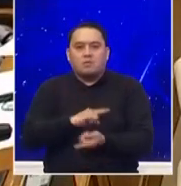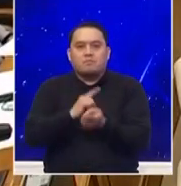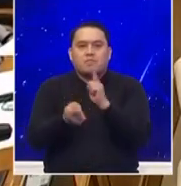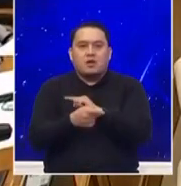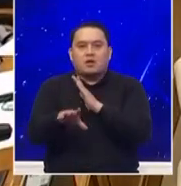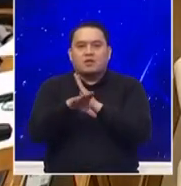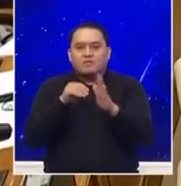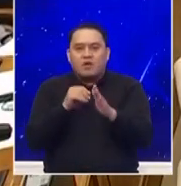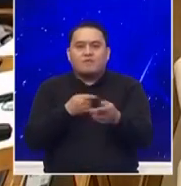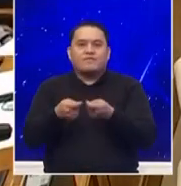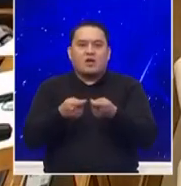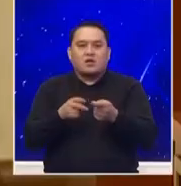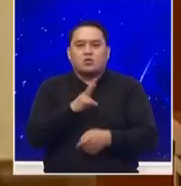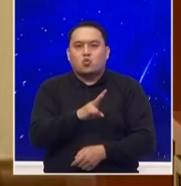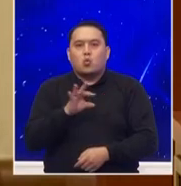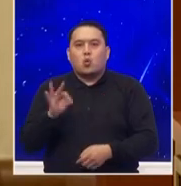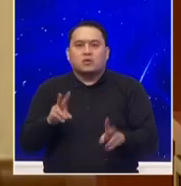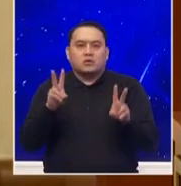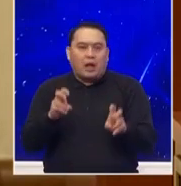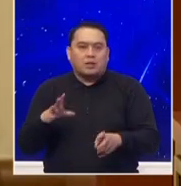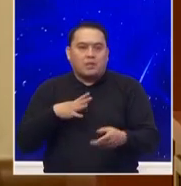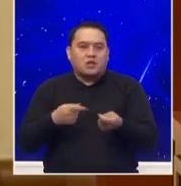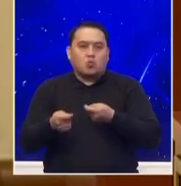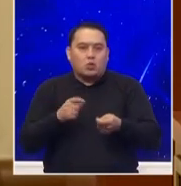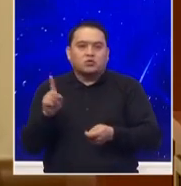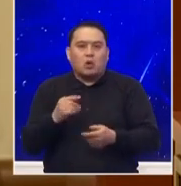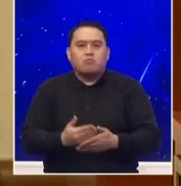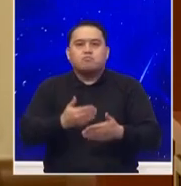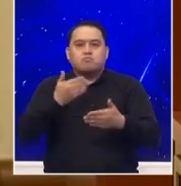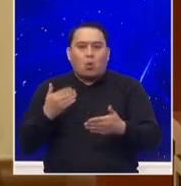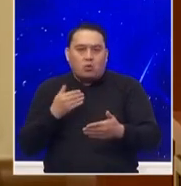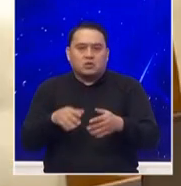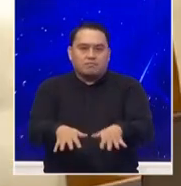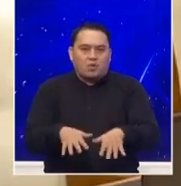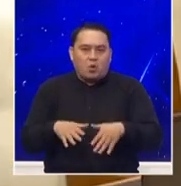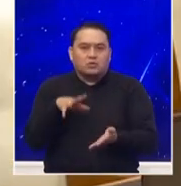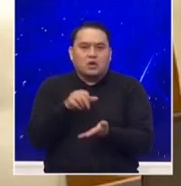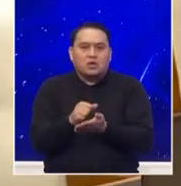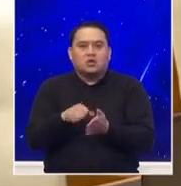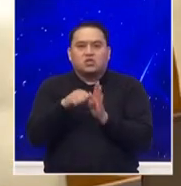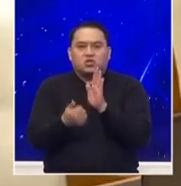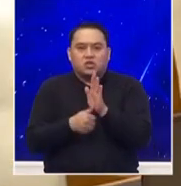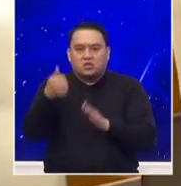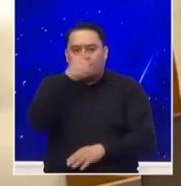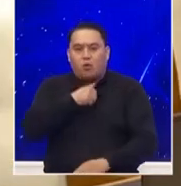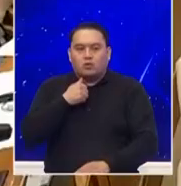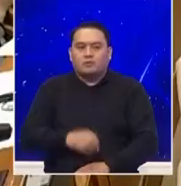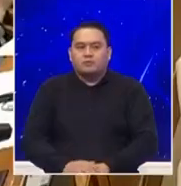переизбран главой фракции правящей партии Нур Отан. Отметим, что пост спикера палаты он занимает с июня